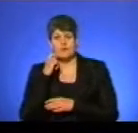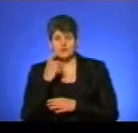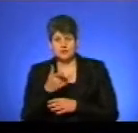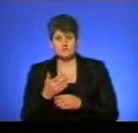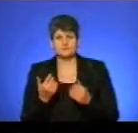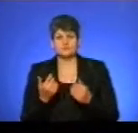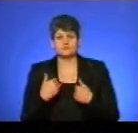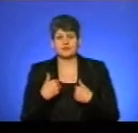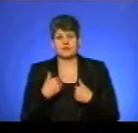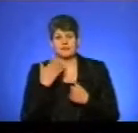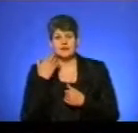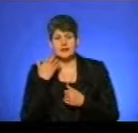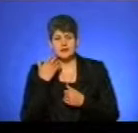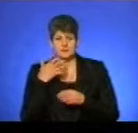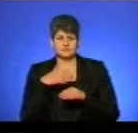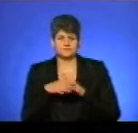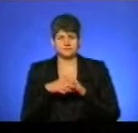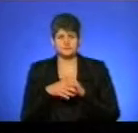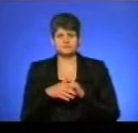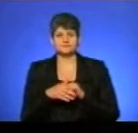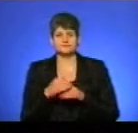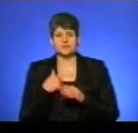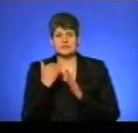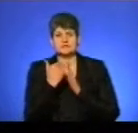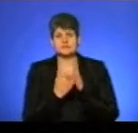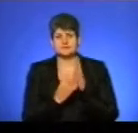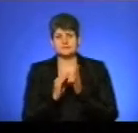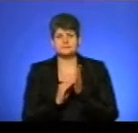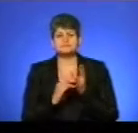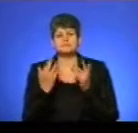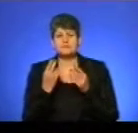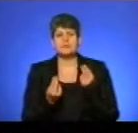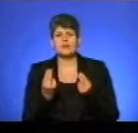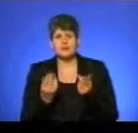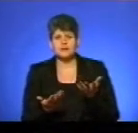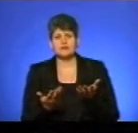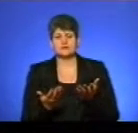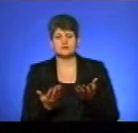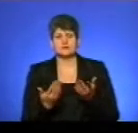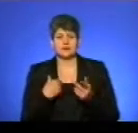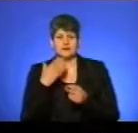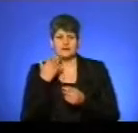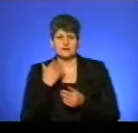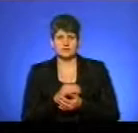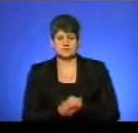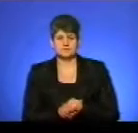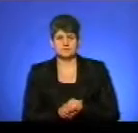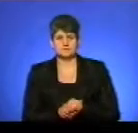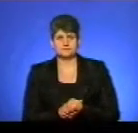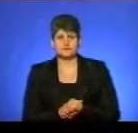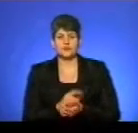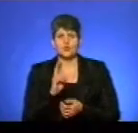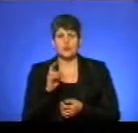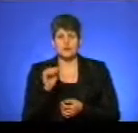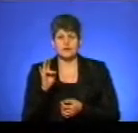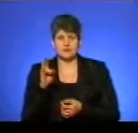тобто нам так легше орієнтуватися, тому що в нас вже є список складений, скільки іграшок і так набагато легше. У